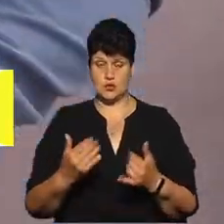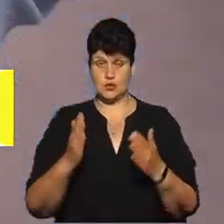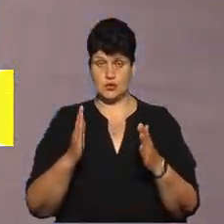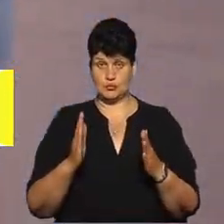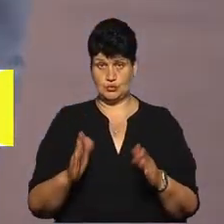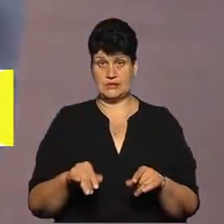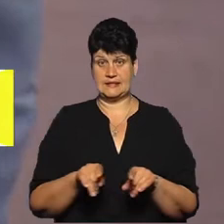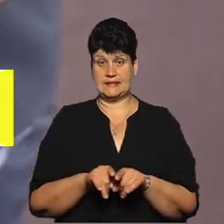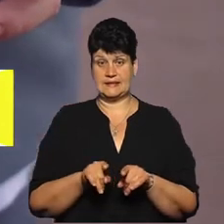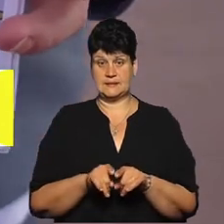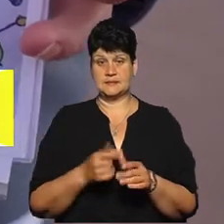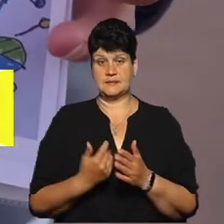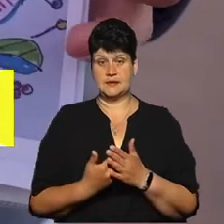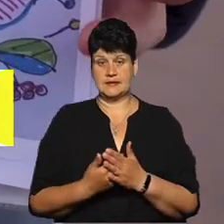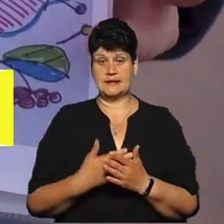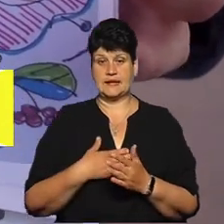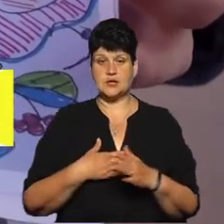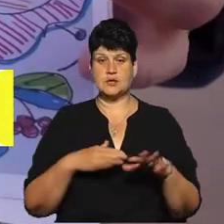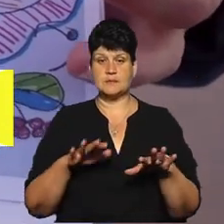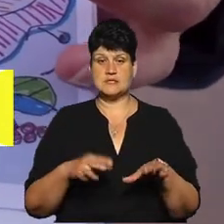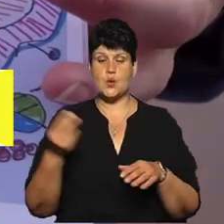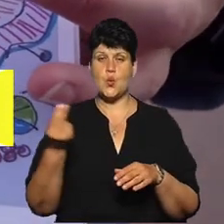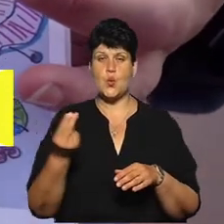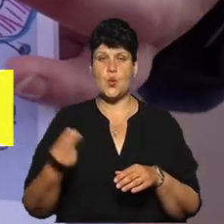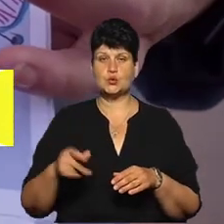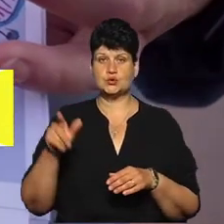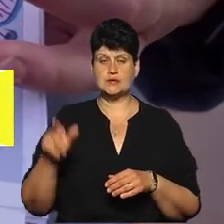ескізом нашої місцевої художниці Надії Гути